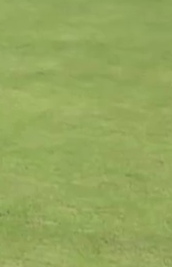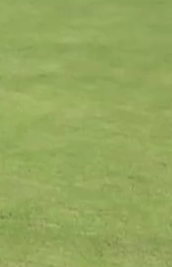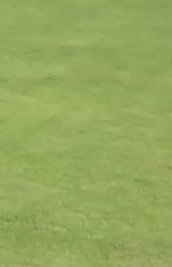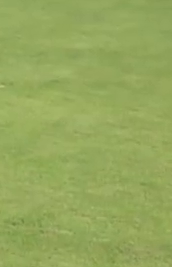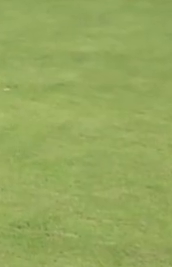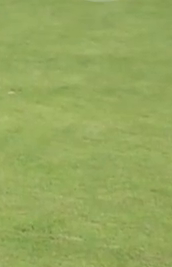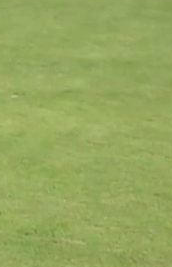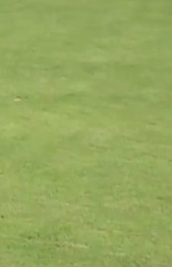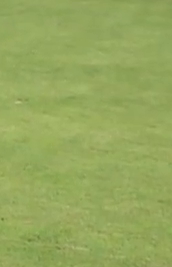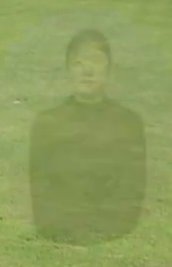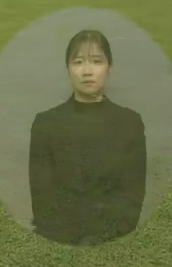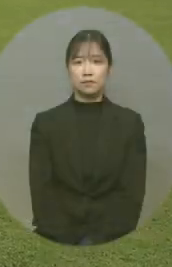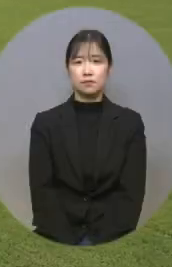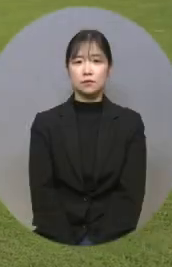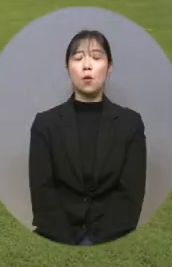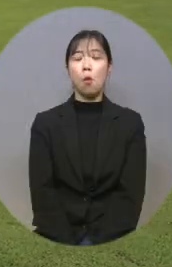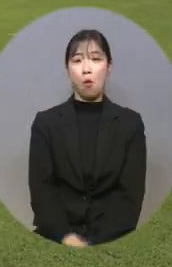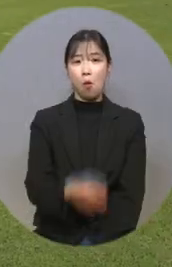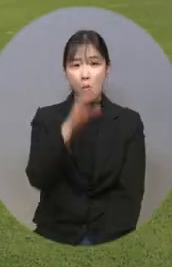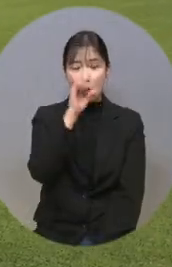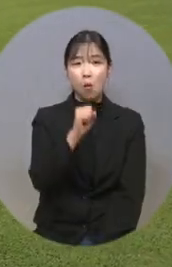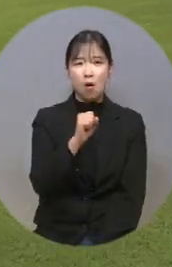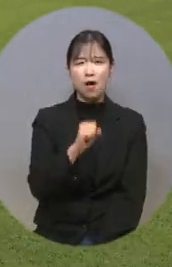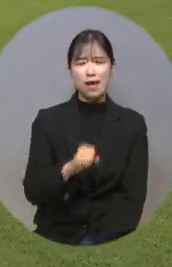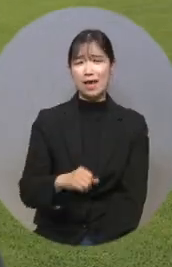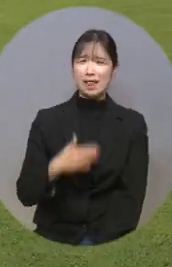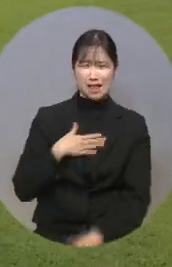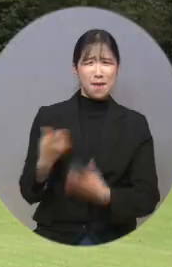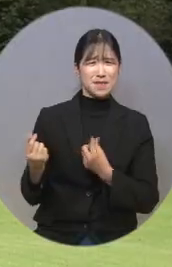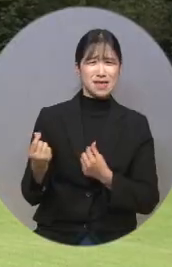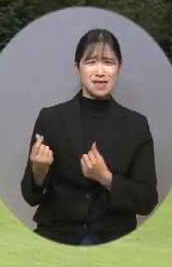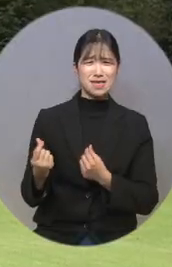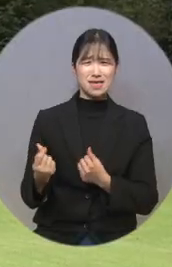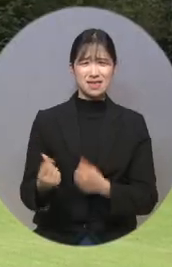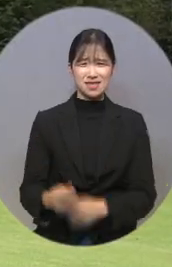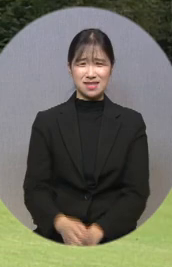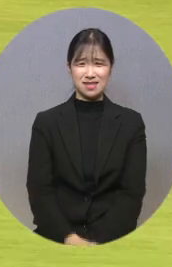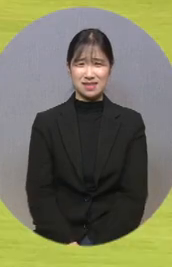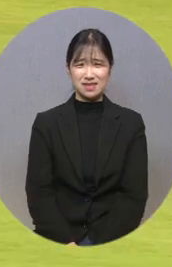오, 나이스. 아, 시장에서. 비슷해, 나랑 비슷해. 아.